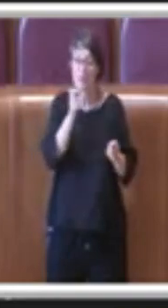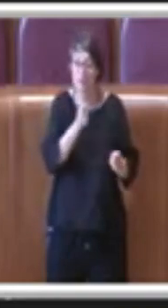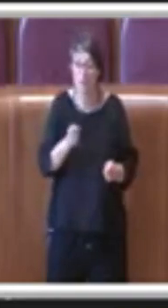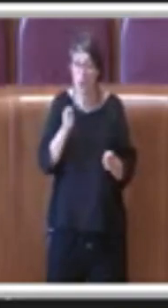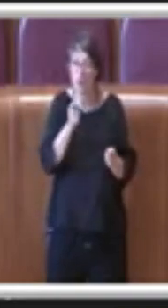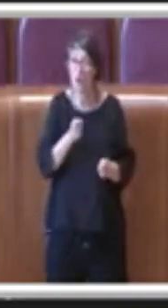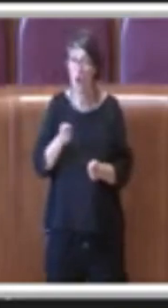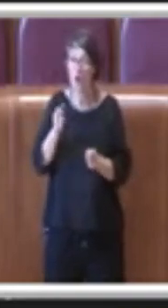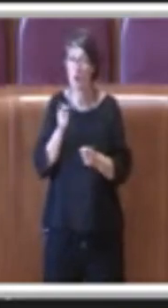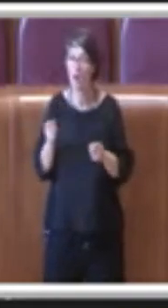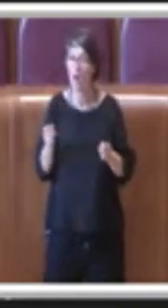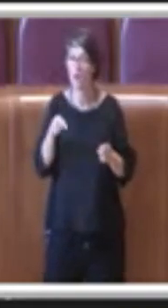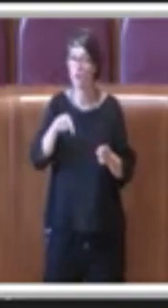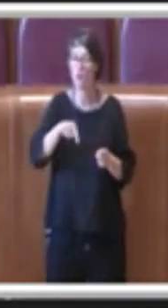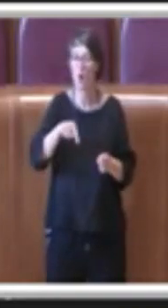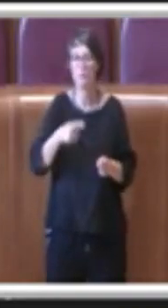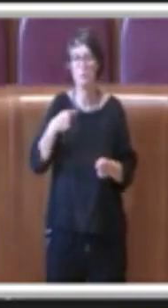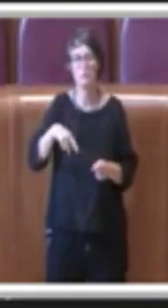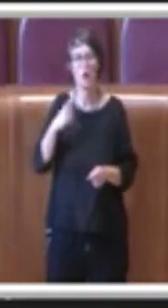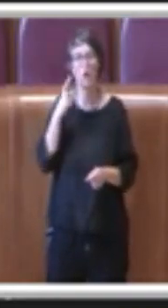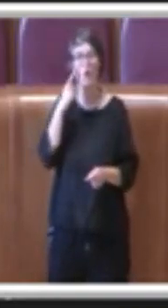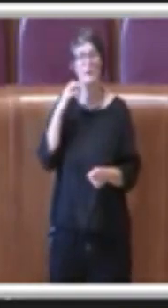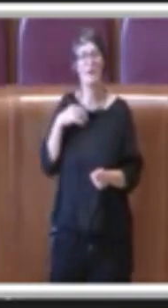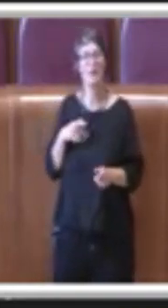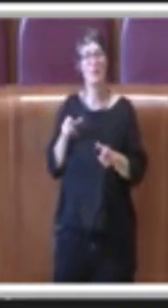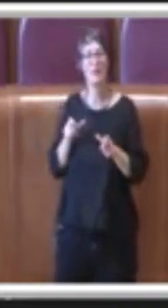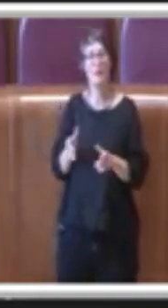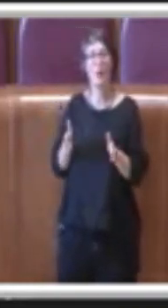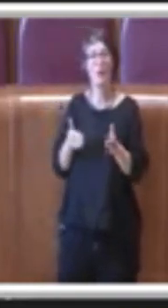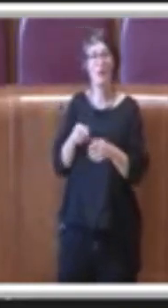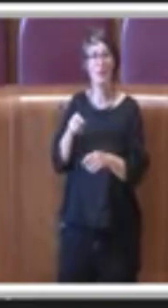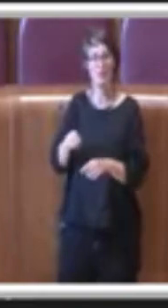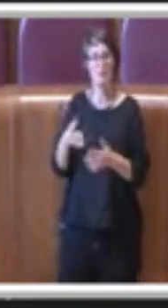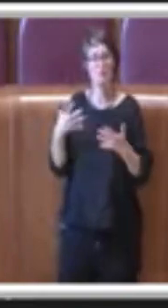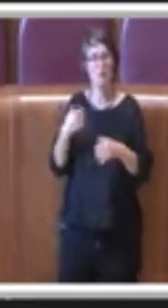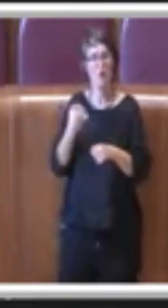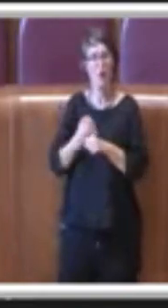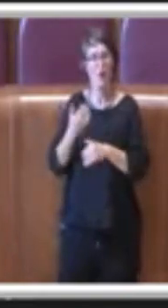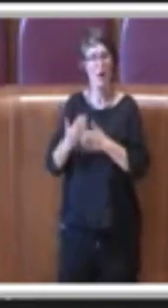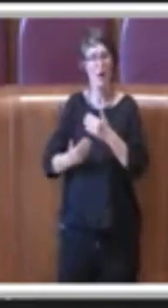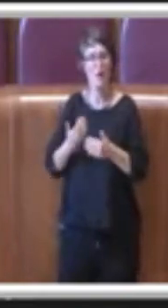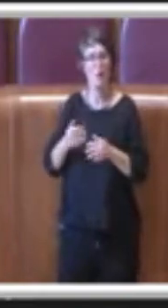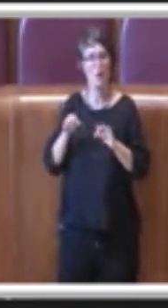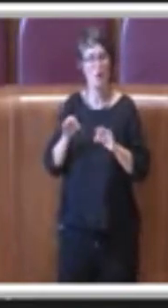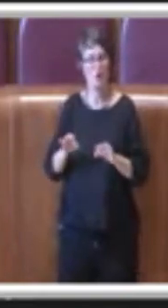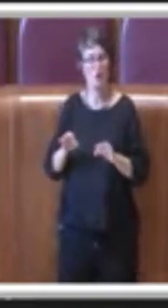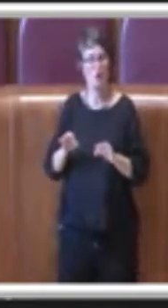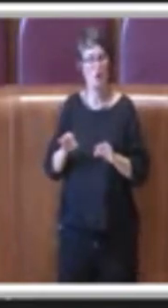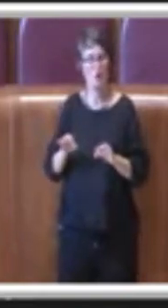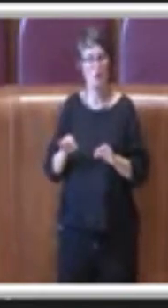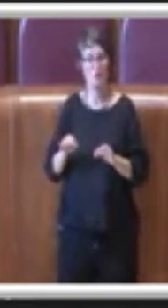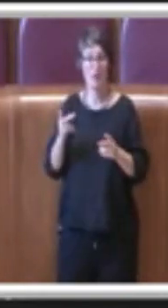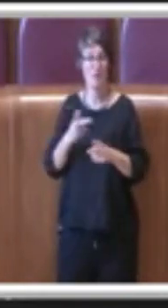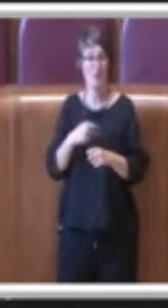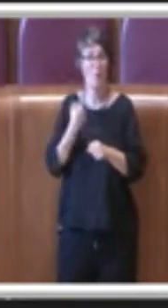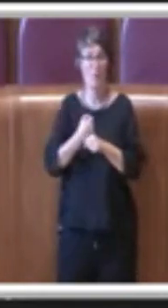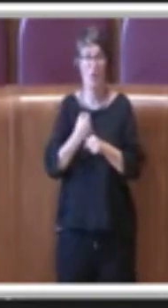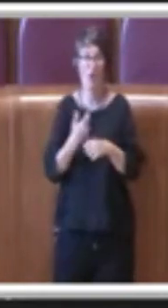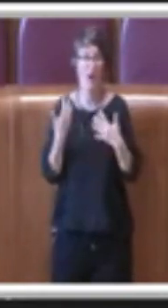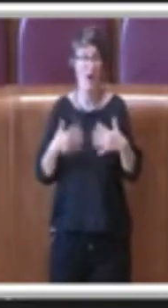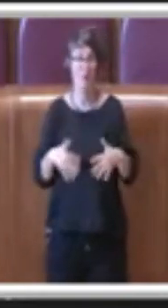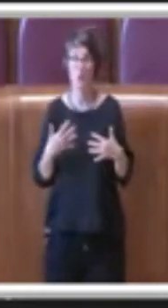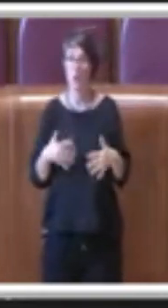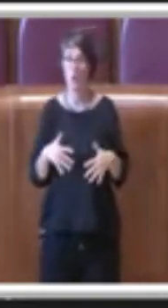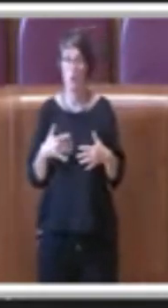quindi ecco, sappiamo che il Dipartimento sta lavorando in questo senso attraverso gli enti gestori individuati, quindi è un lavoro veramente enorme che appunto